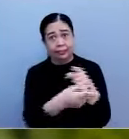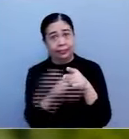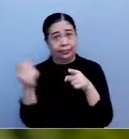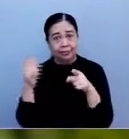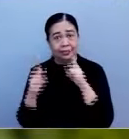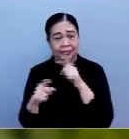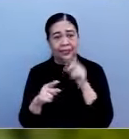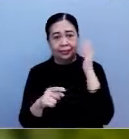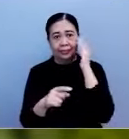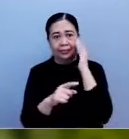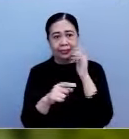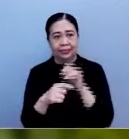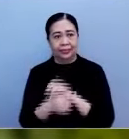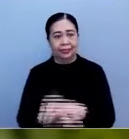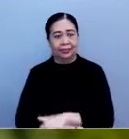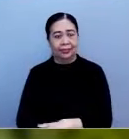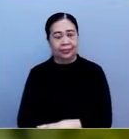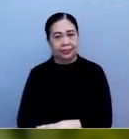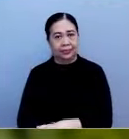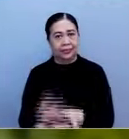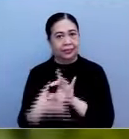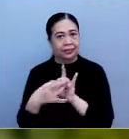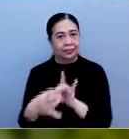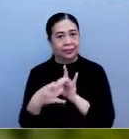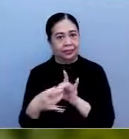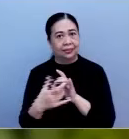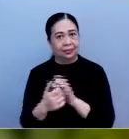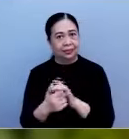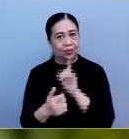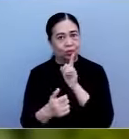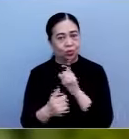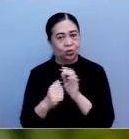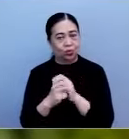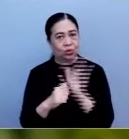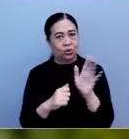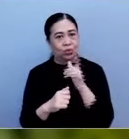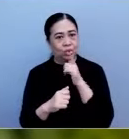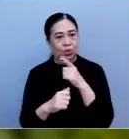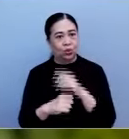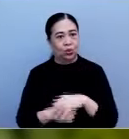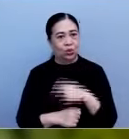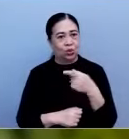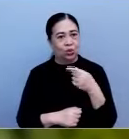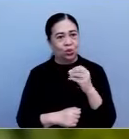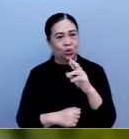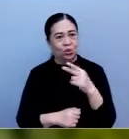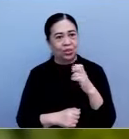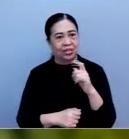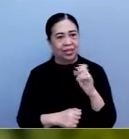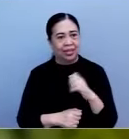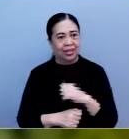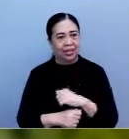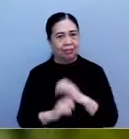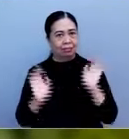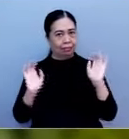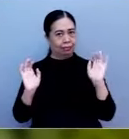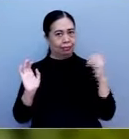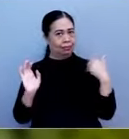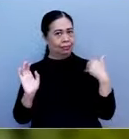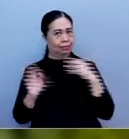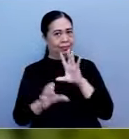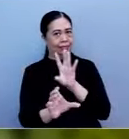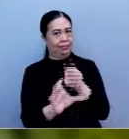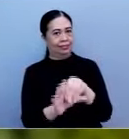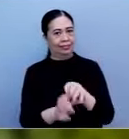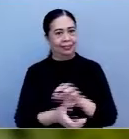may kilalang ganun. Opo. May dami nakaka-relate sa mga serye mo. So sa kanila, sino si Georgia? Wala pa kami sa casting. Wala pa po sila sa